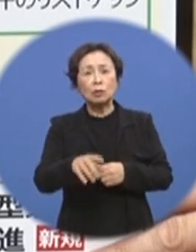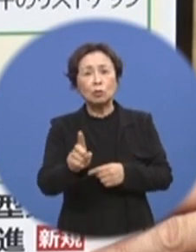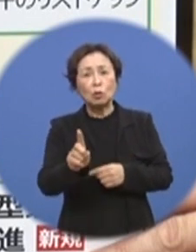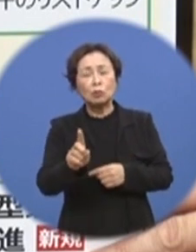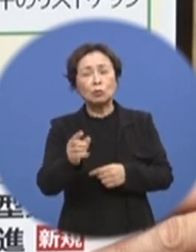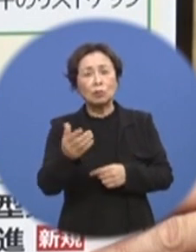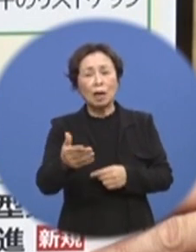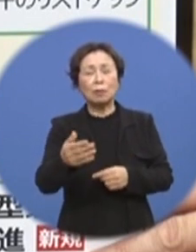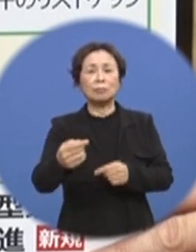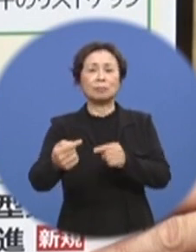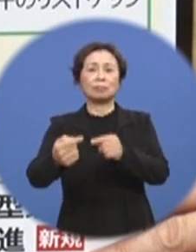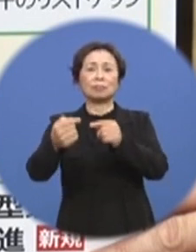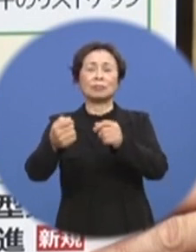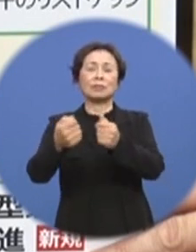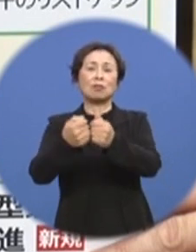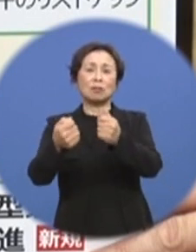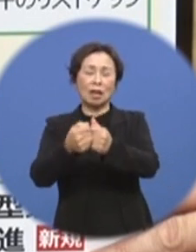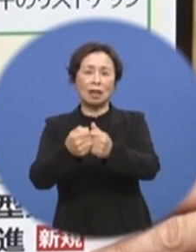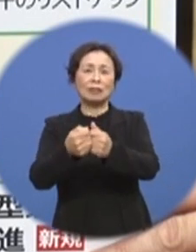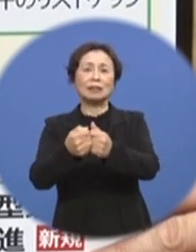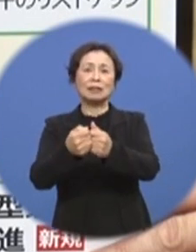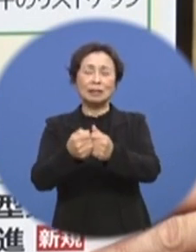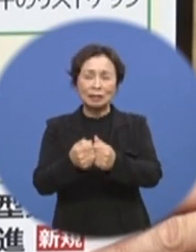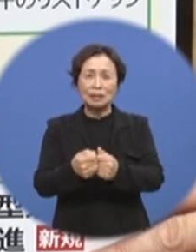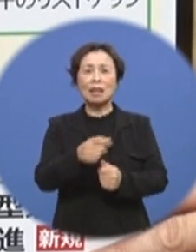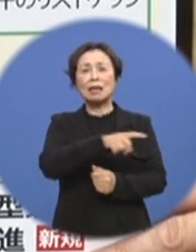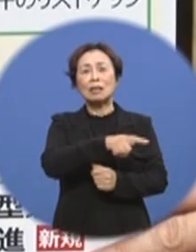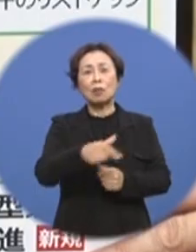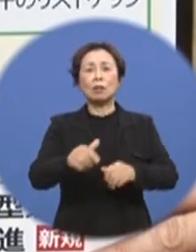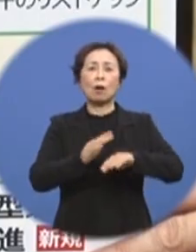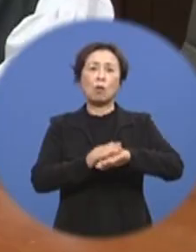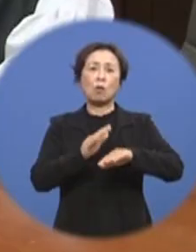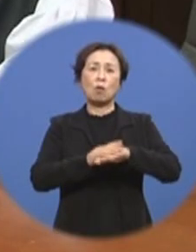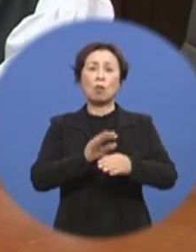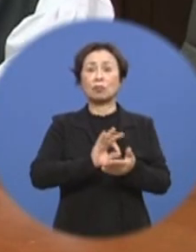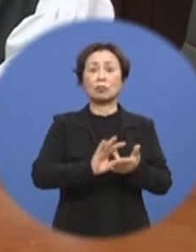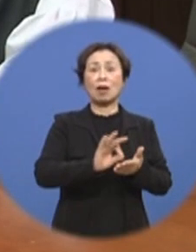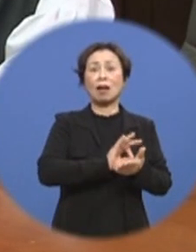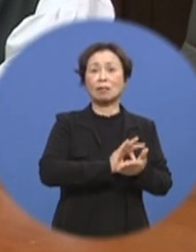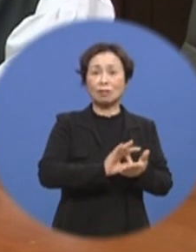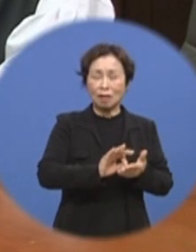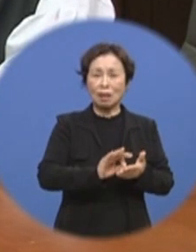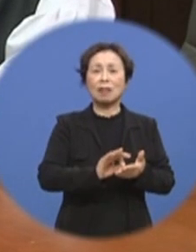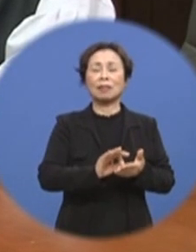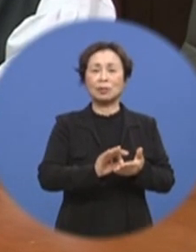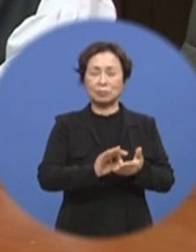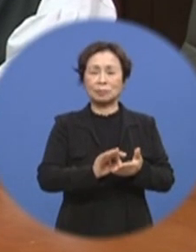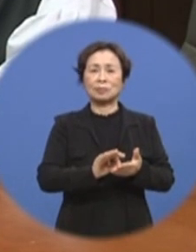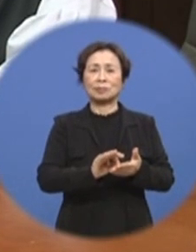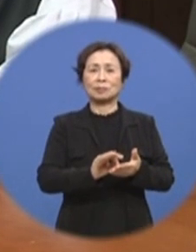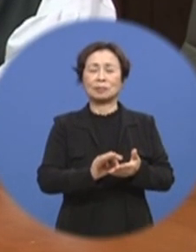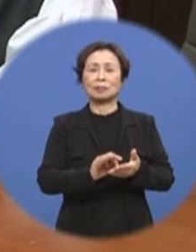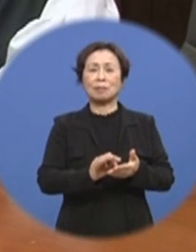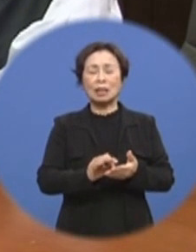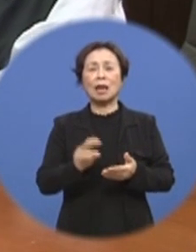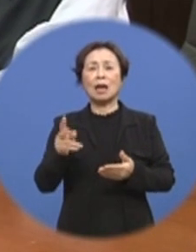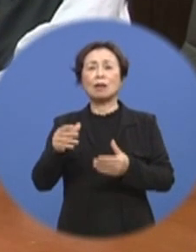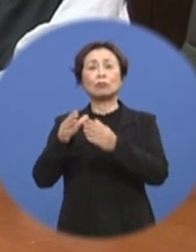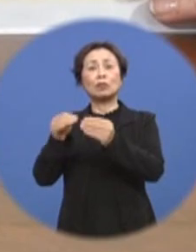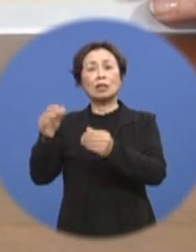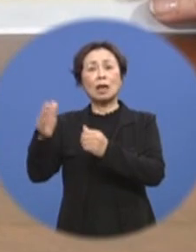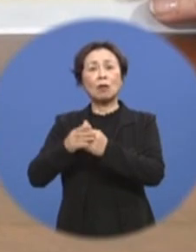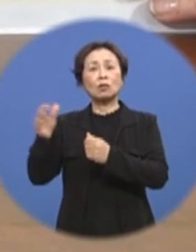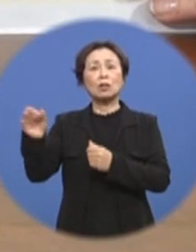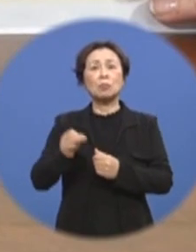をやろうねっていう風になったら下の方にいろいろな手段なるので是非その手段をついてまくりの補助金なんかもあります